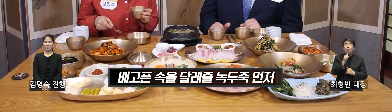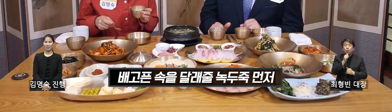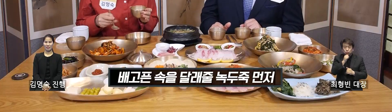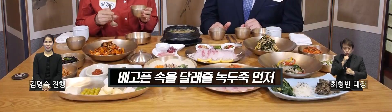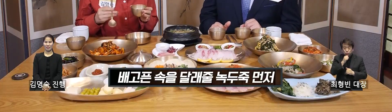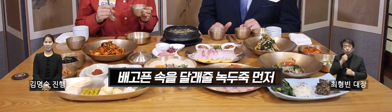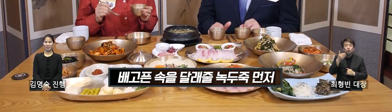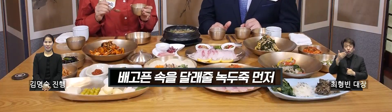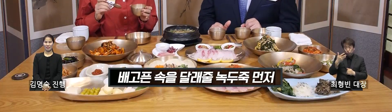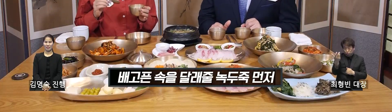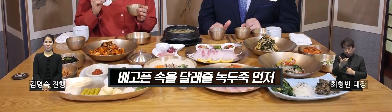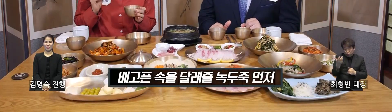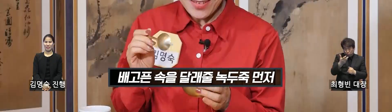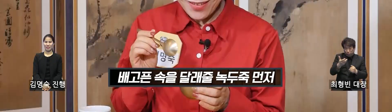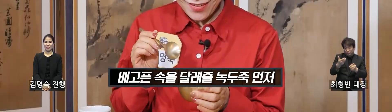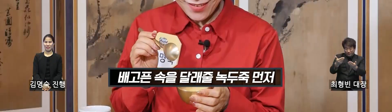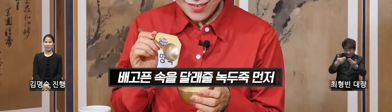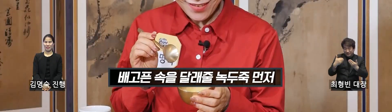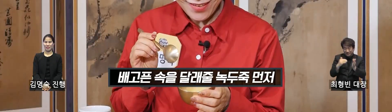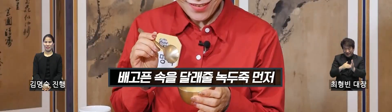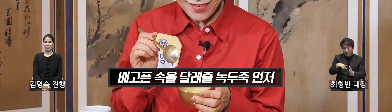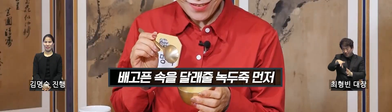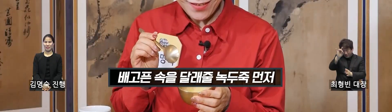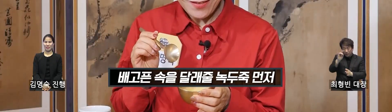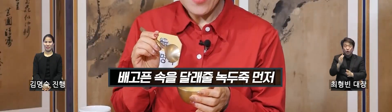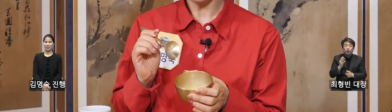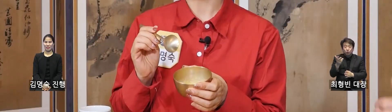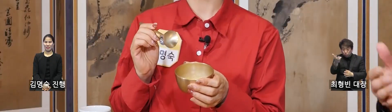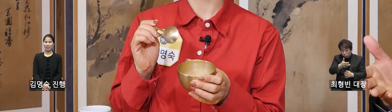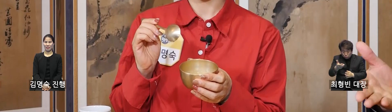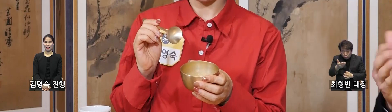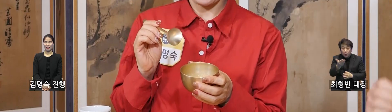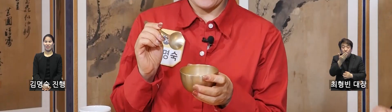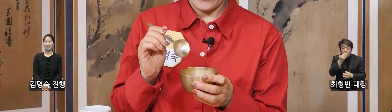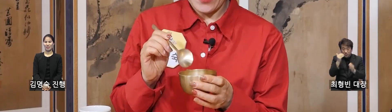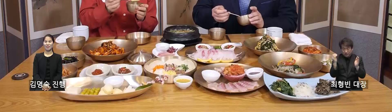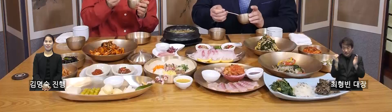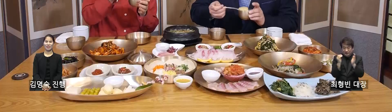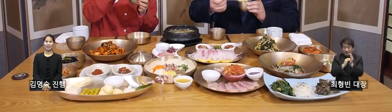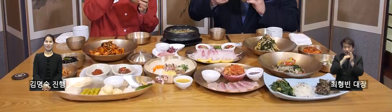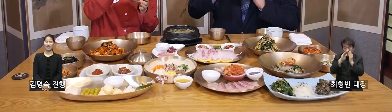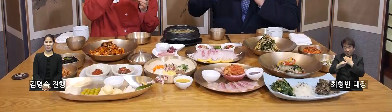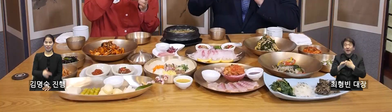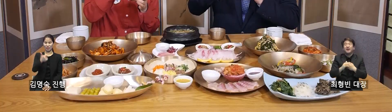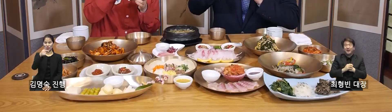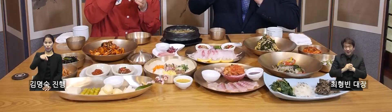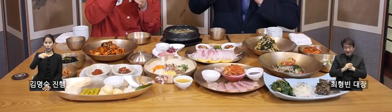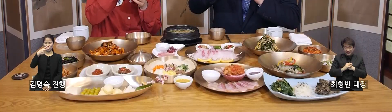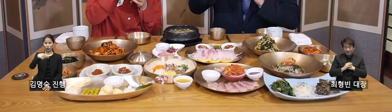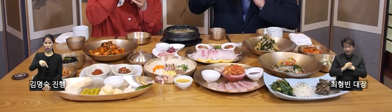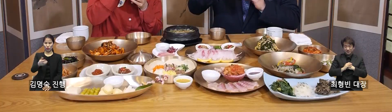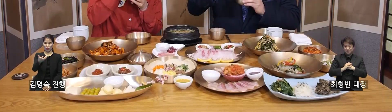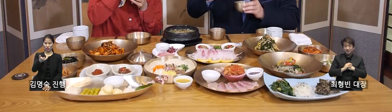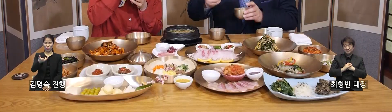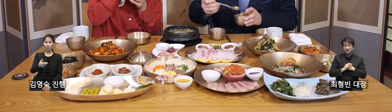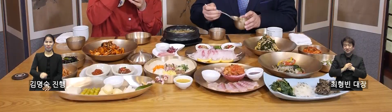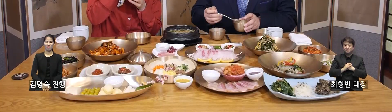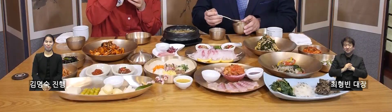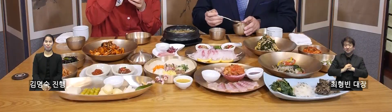속을 달려 라고 줄인 것 같아요 8 봇 먼저 죽을 먹고 5회부터 너 뜨지 김희라